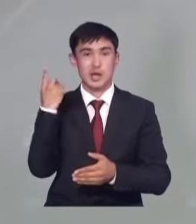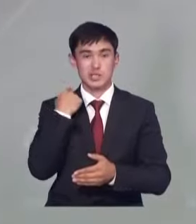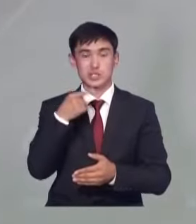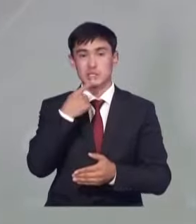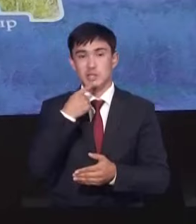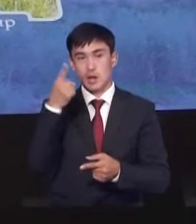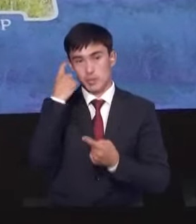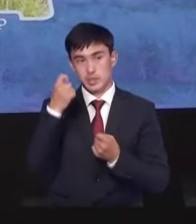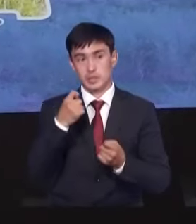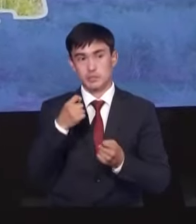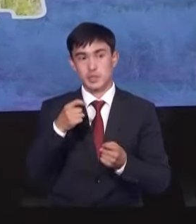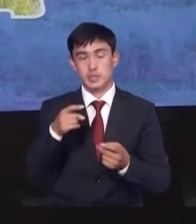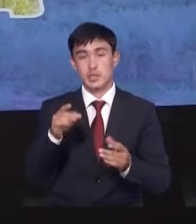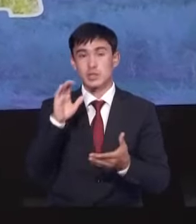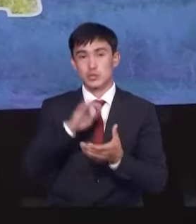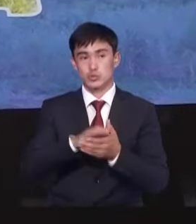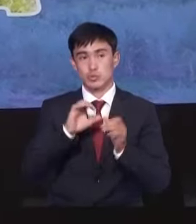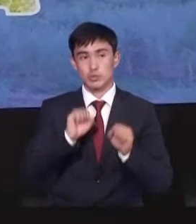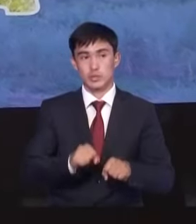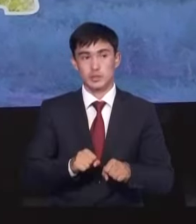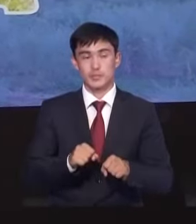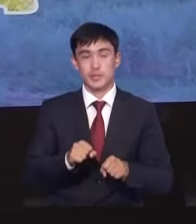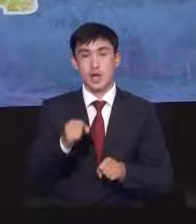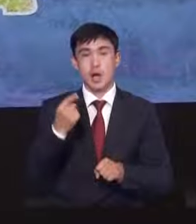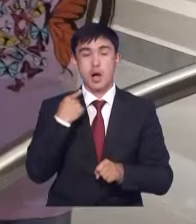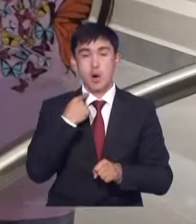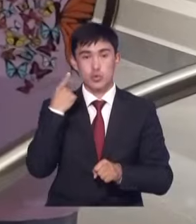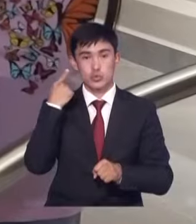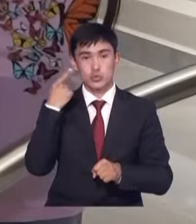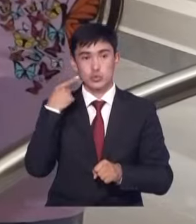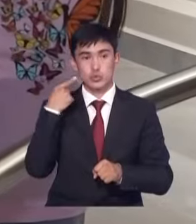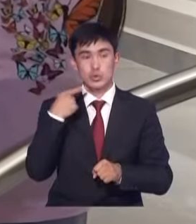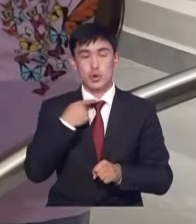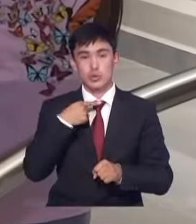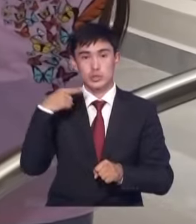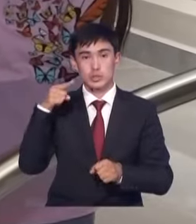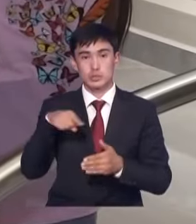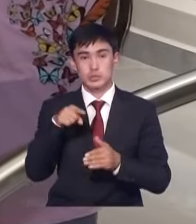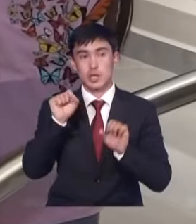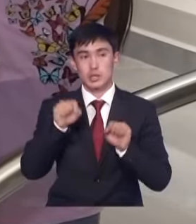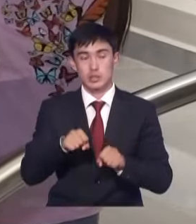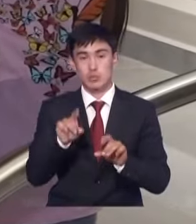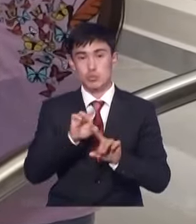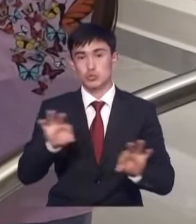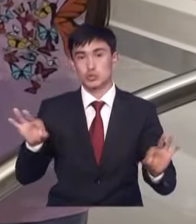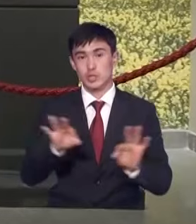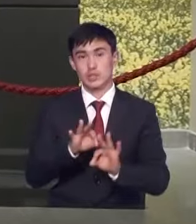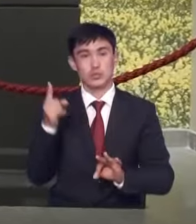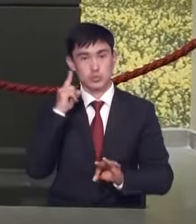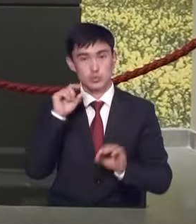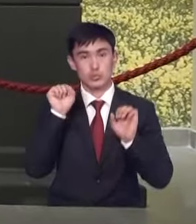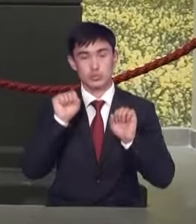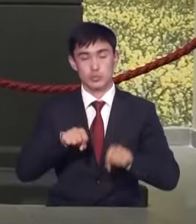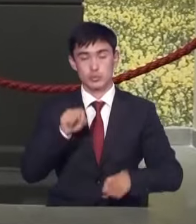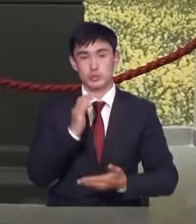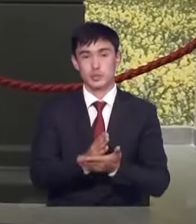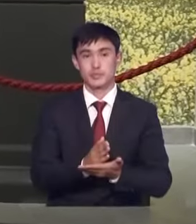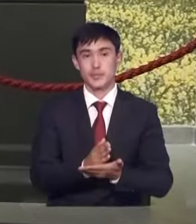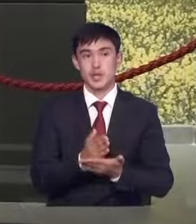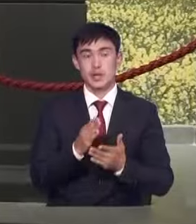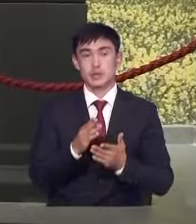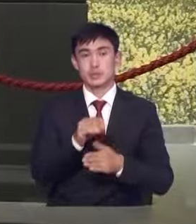тілдеріндегі ақпараттармен кеңірек танысуға болады. Ал аудио дыбыстар арқылы өлке табиғатының музыкалық аспаптарының үнін тыңдауға да мүмкіндік бар.